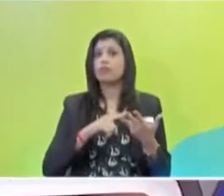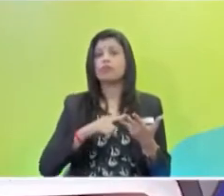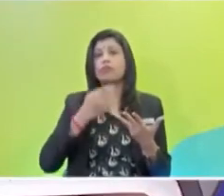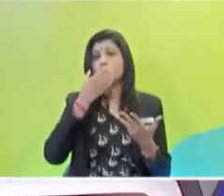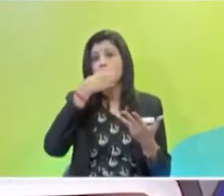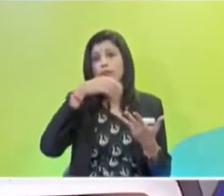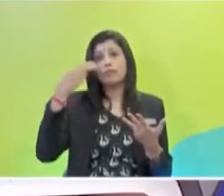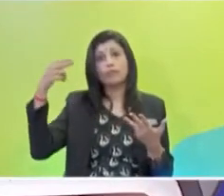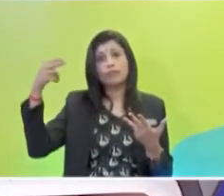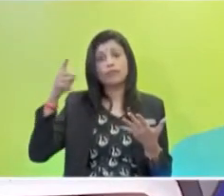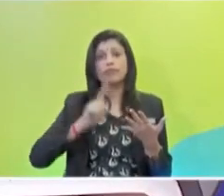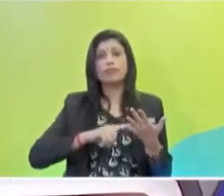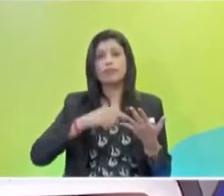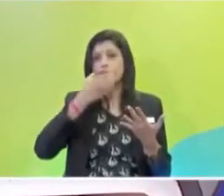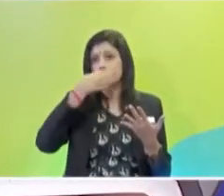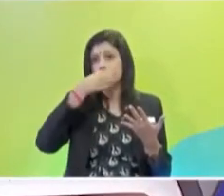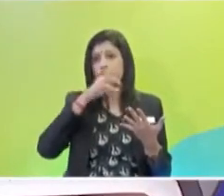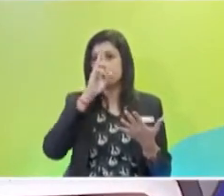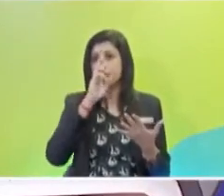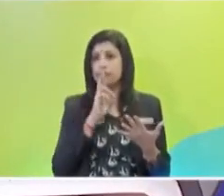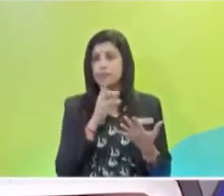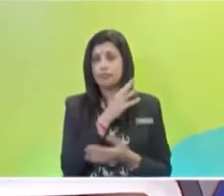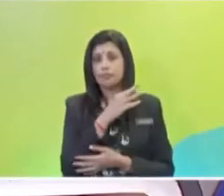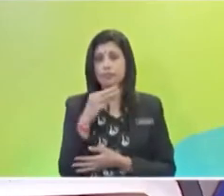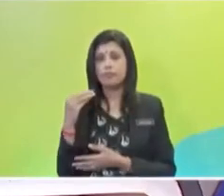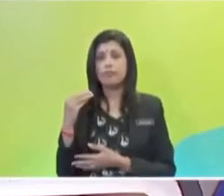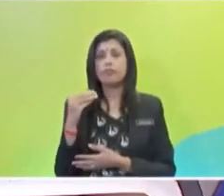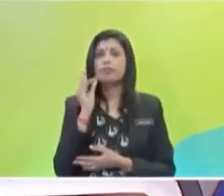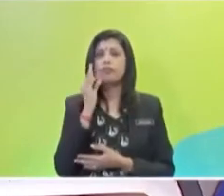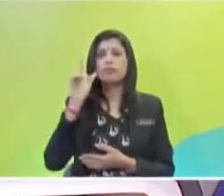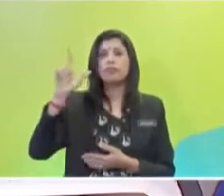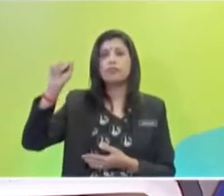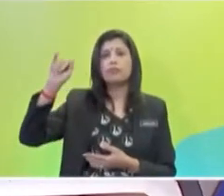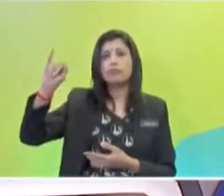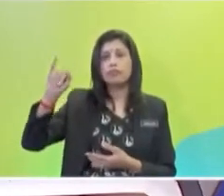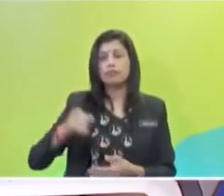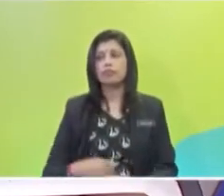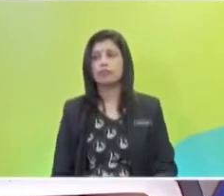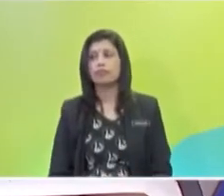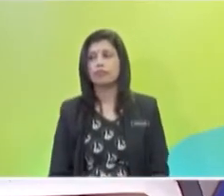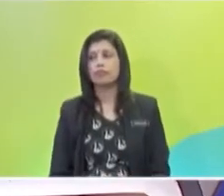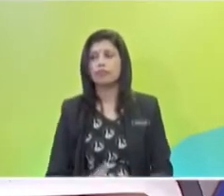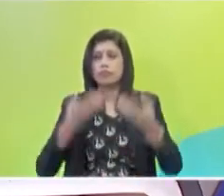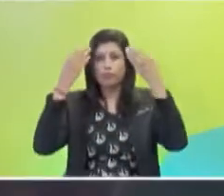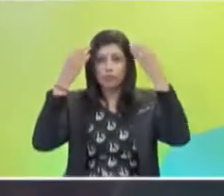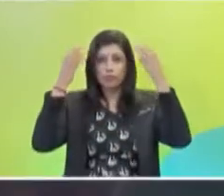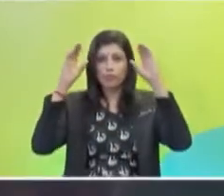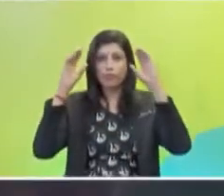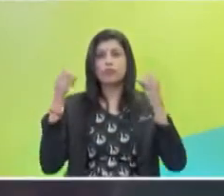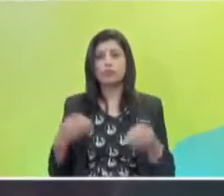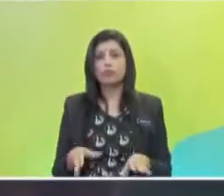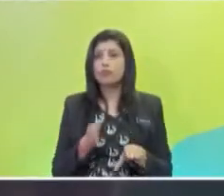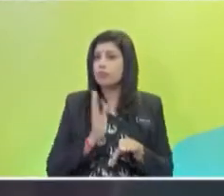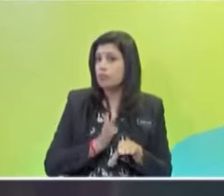ada apple merah dan juga buah lai. Ini Cikgu Alfian yang dah potong. Kalau murid-murid